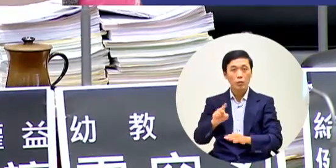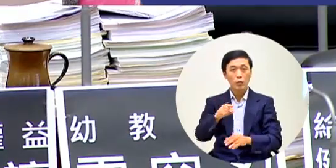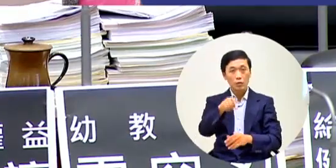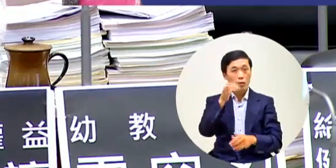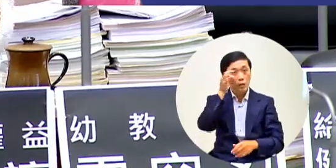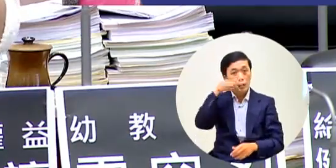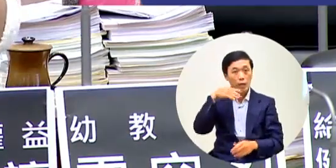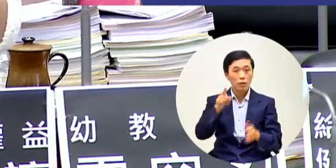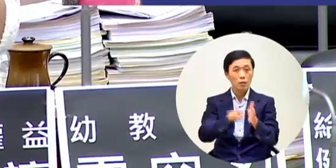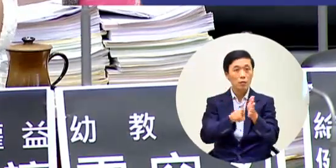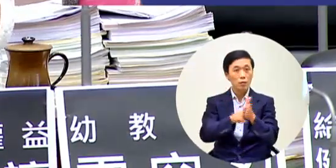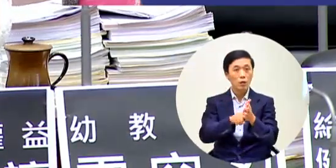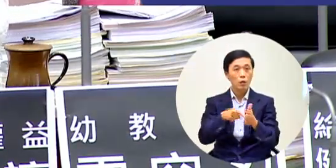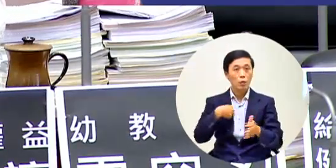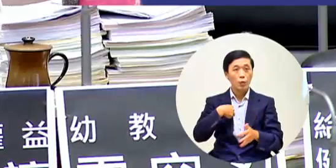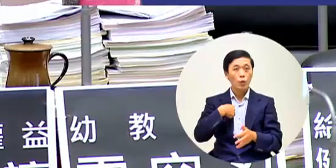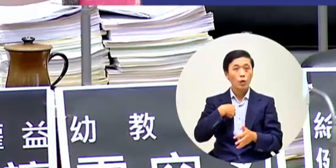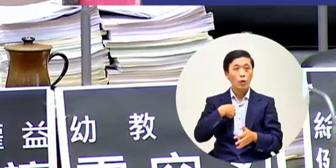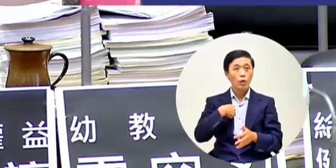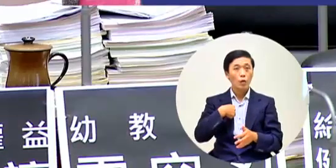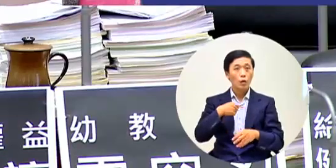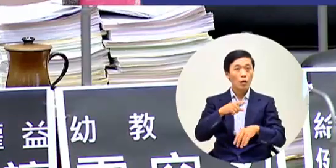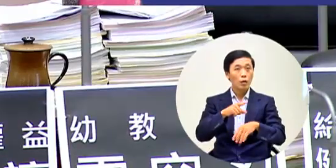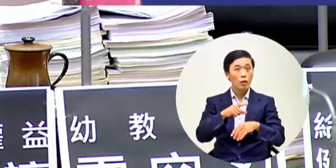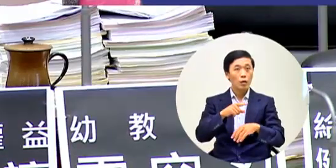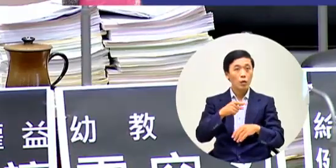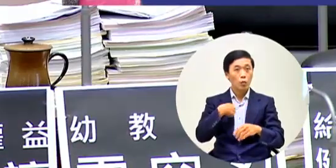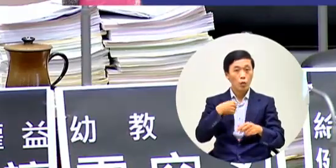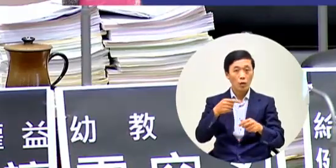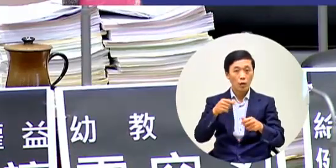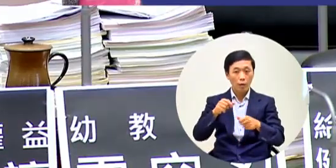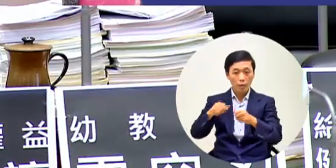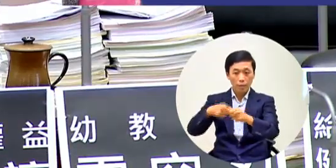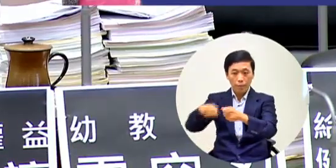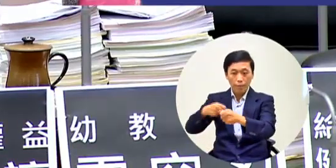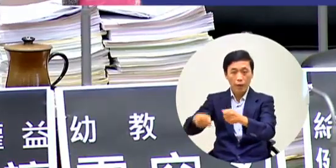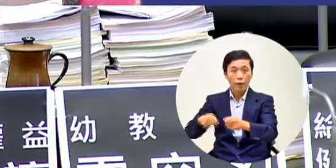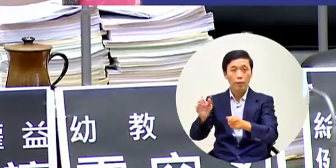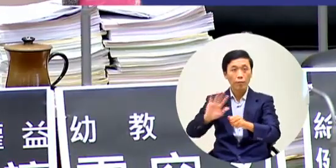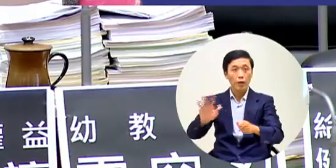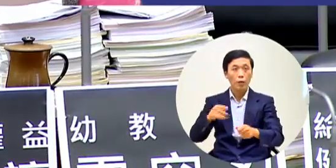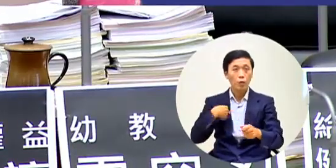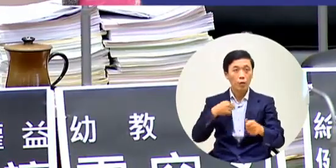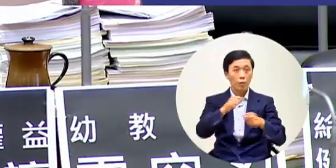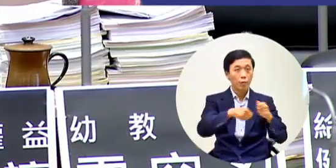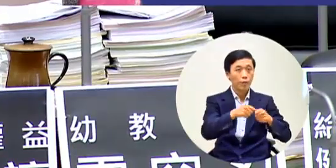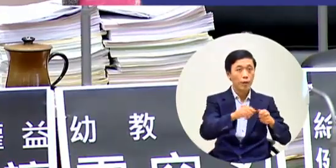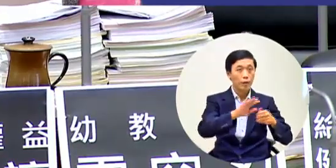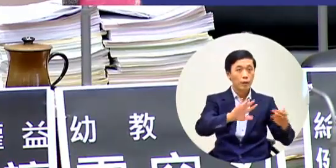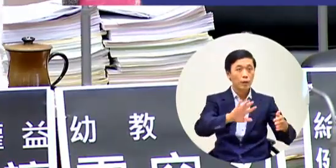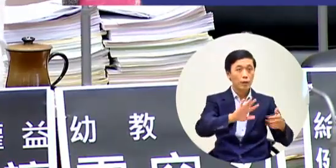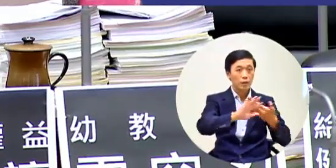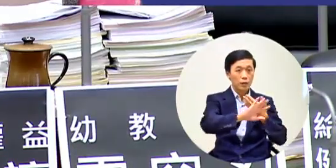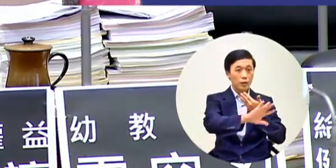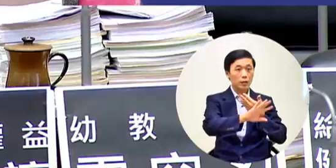我同时这样，我不绑你，我绑另外一位注重幼教的李亚芬议员的手。